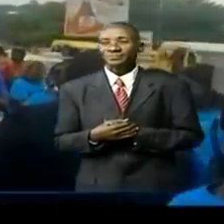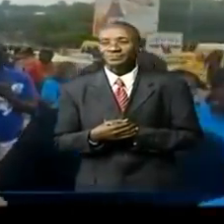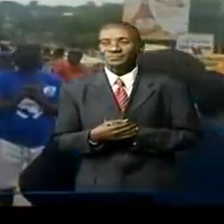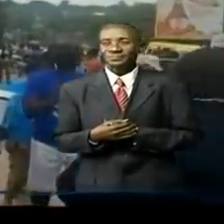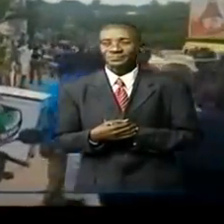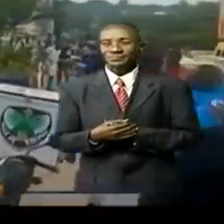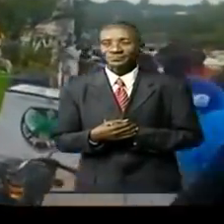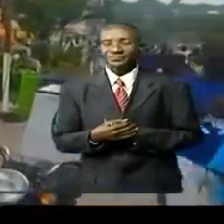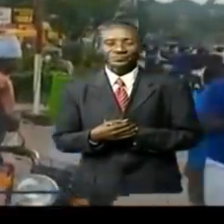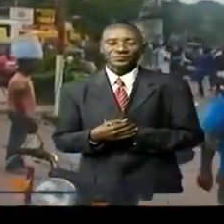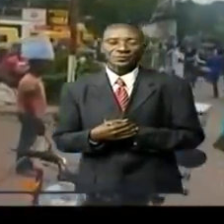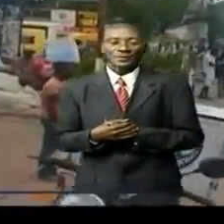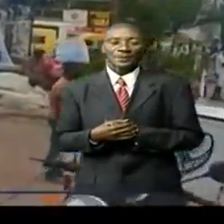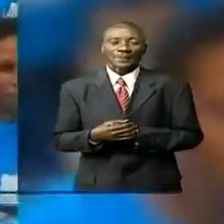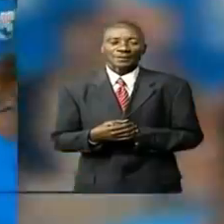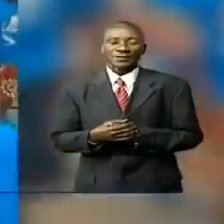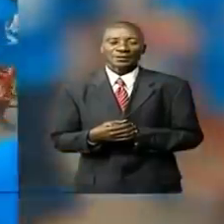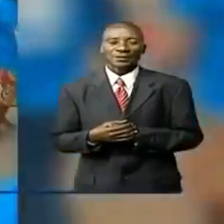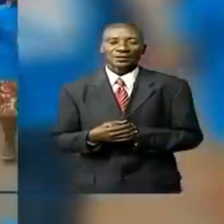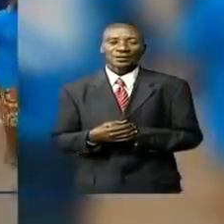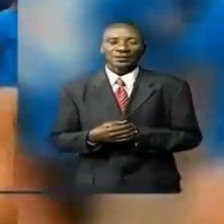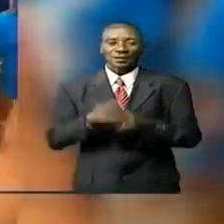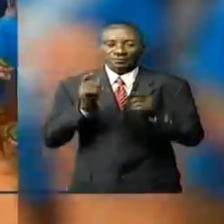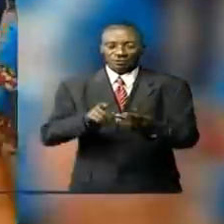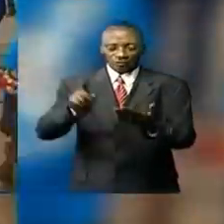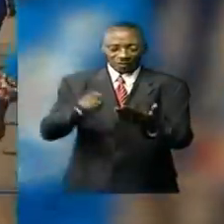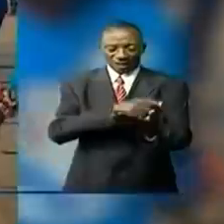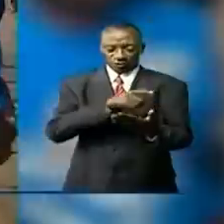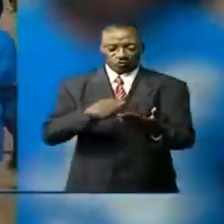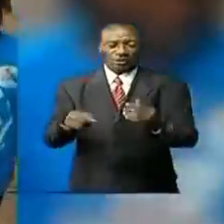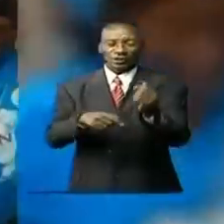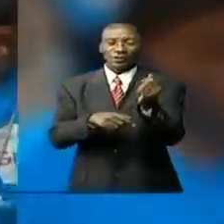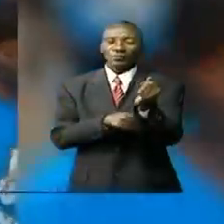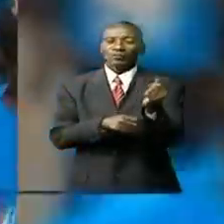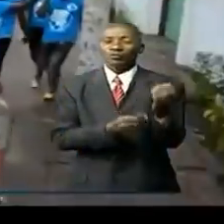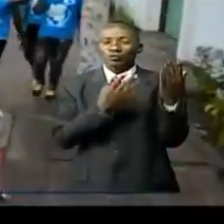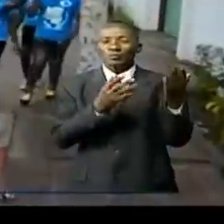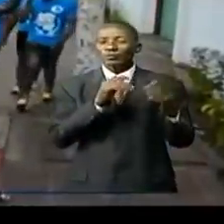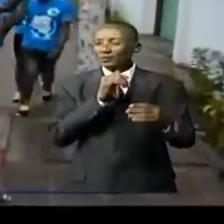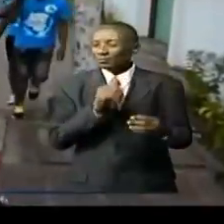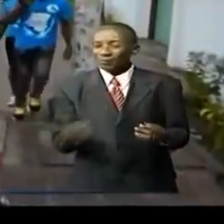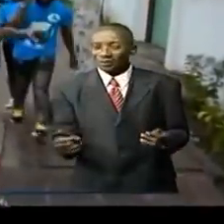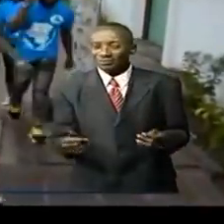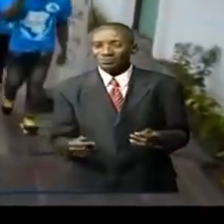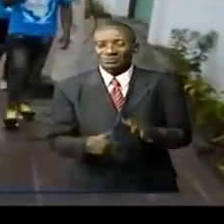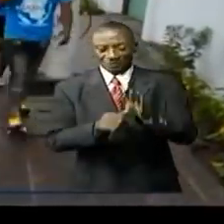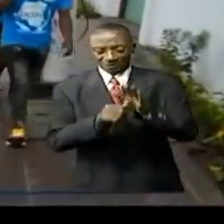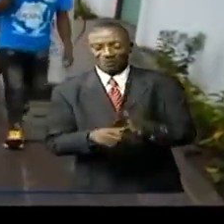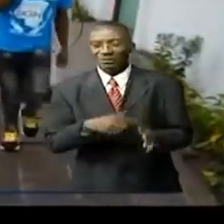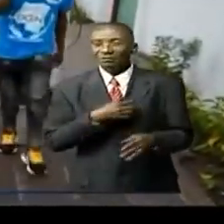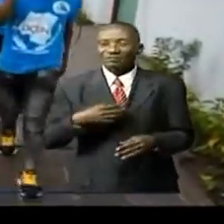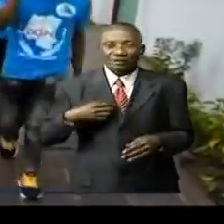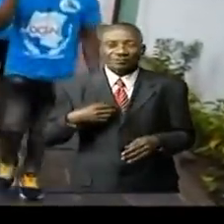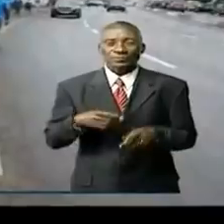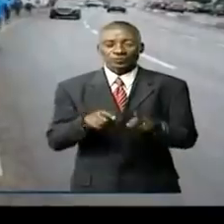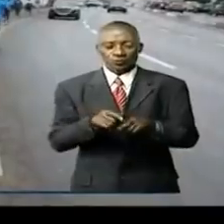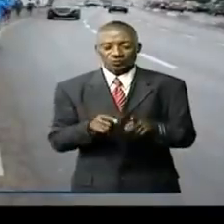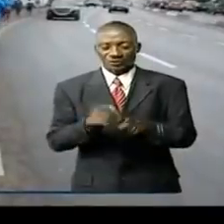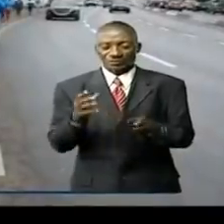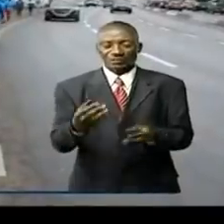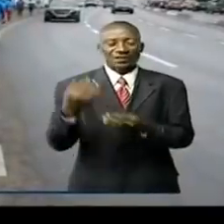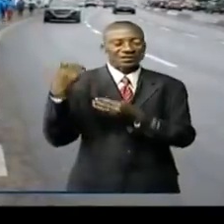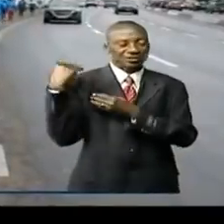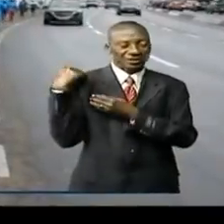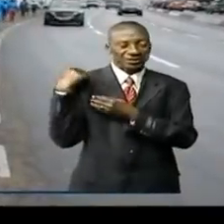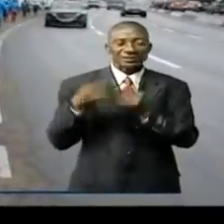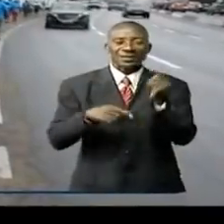forme d'antivaleur, la promotion de la jeunesse et l'autonomisation de la femme, ainsi que la prise en charge des personnes vulnérables. Voilà